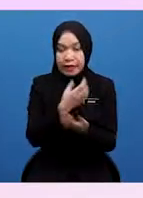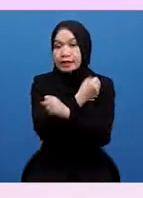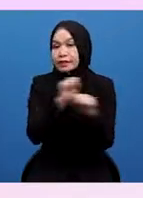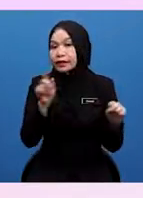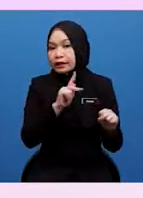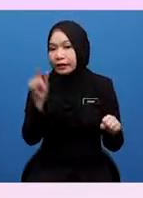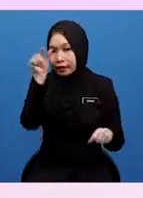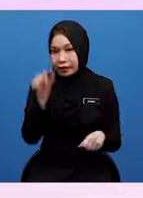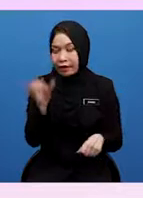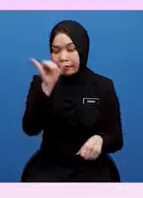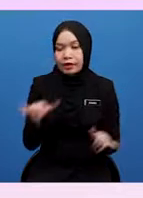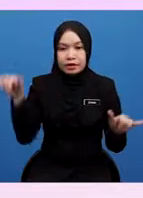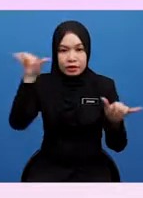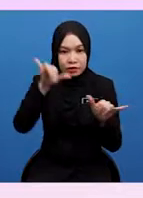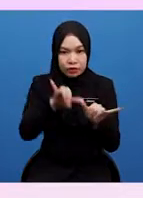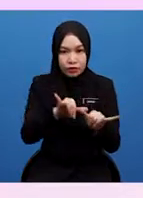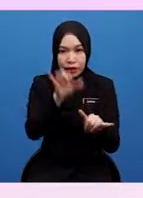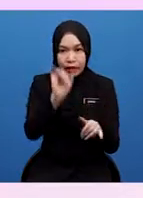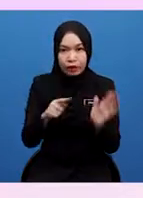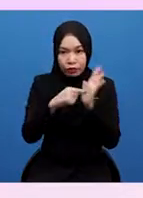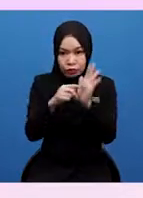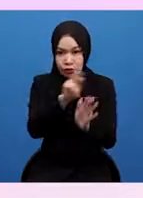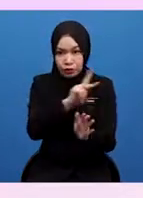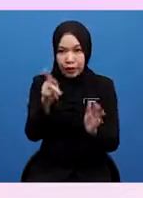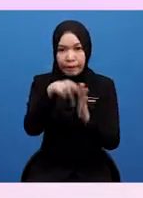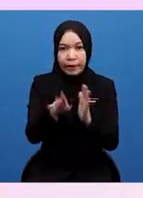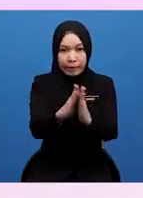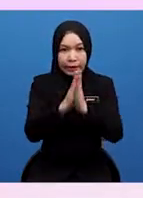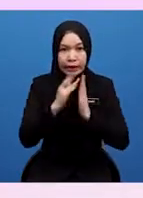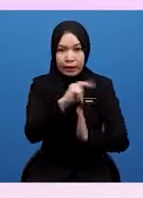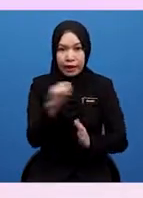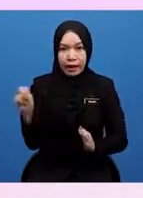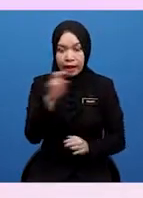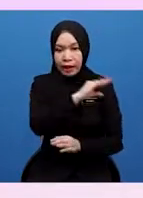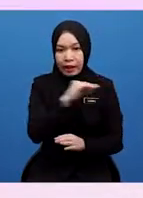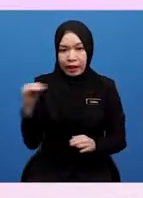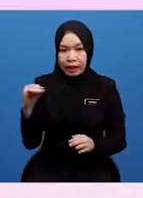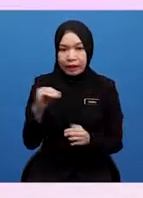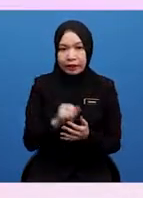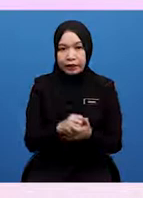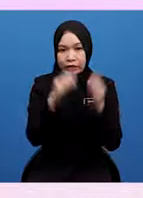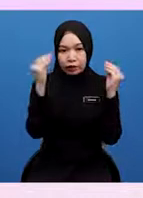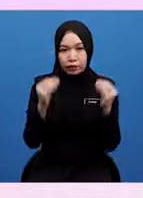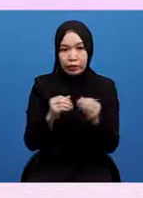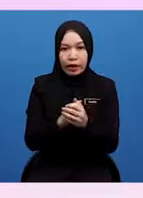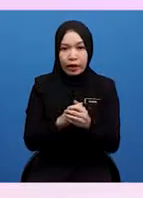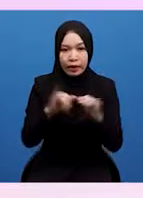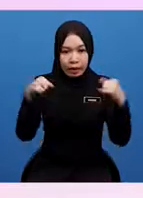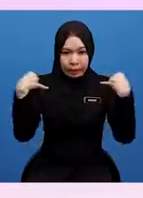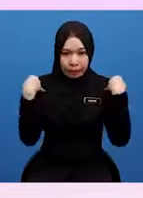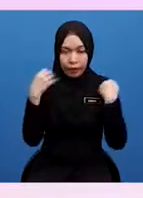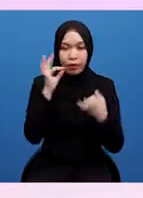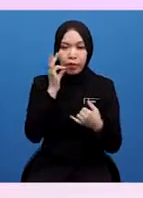sediakan graf yang sesuai menunjukkan permintaan dan nilai import buah-buahan tropika